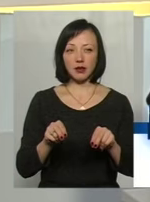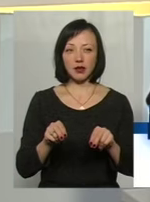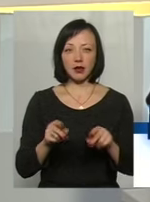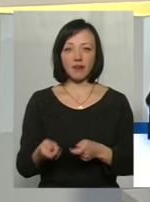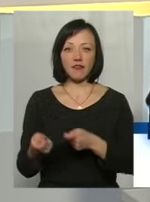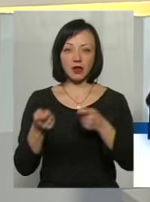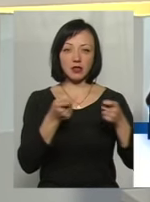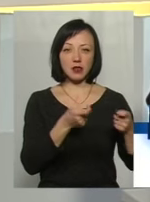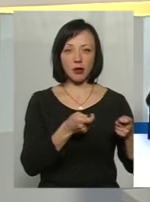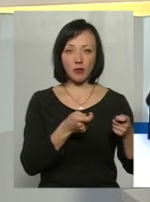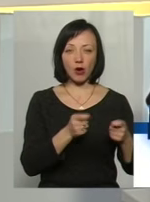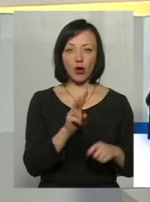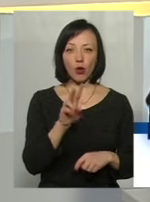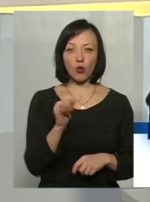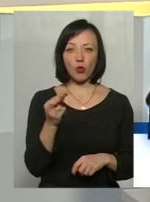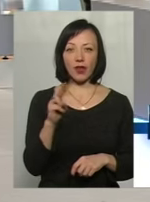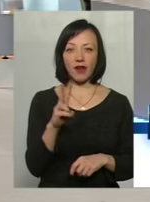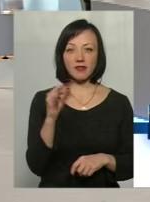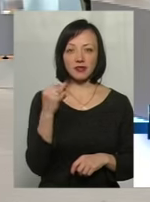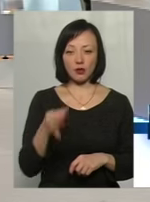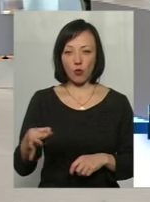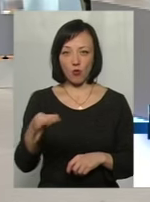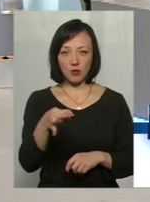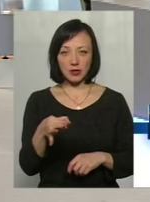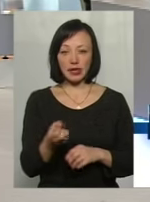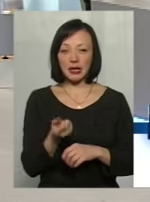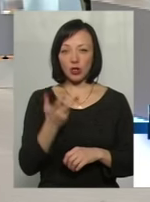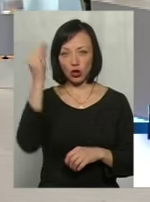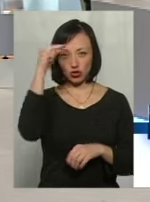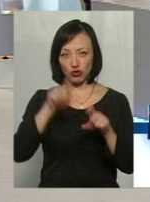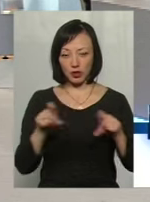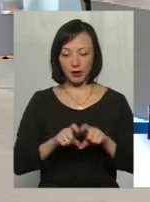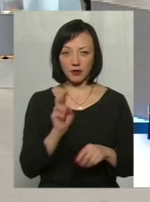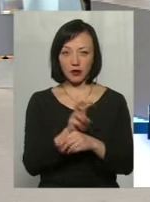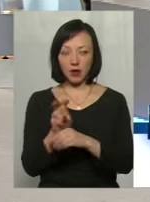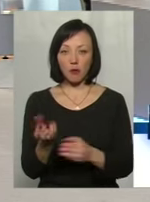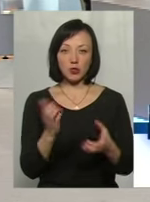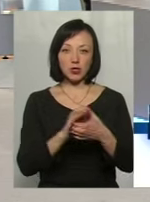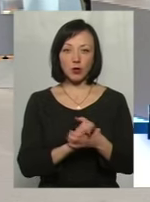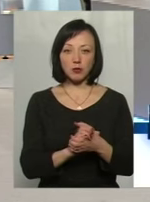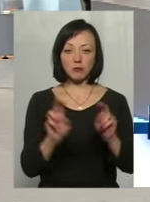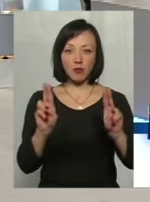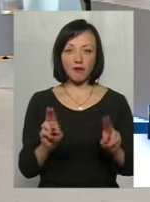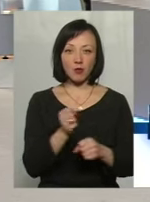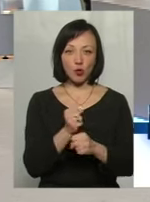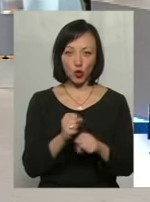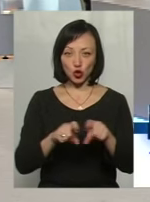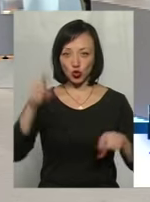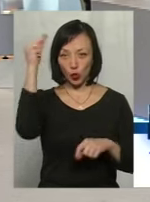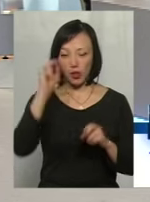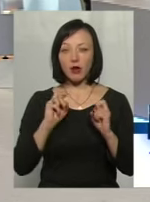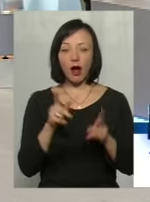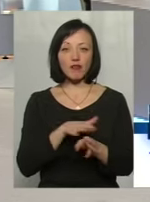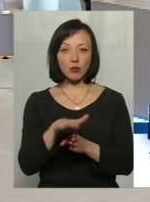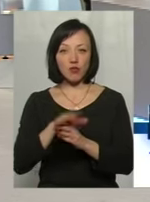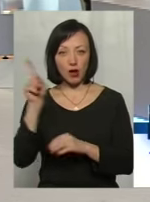відвеземо в Куявсько-Поморське воєводство, де кілька шкіл ми відвідуємо, познайомимося з принципами роботи школи, як це